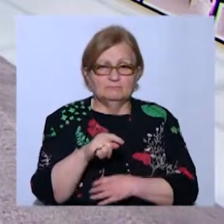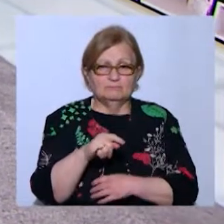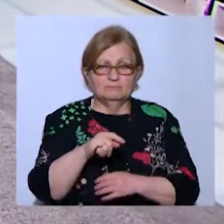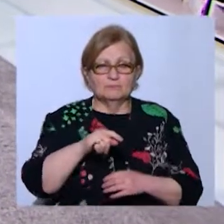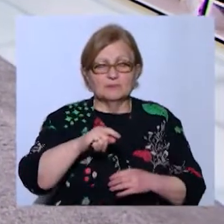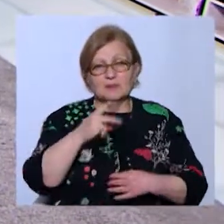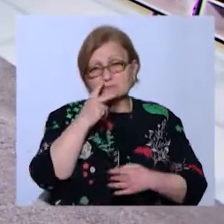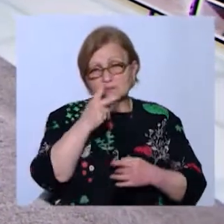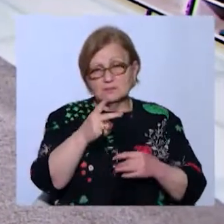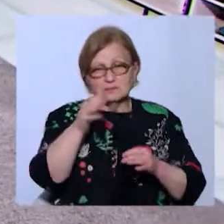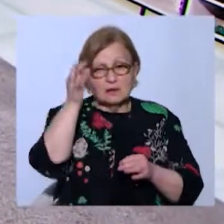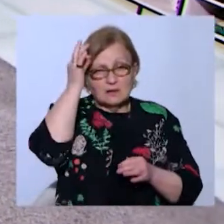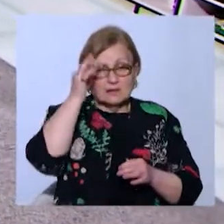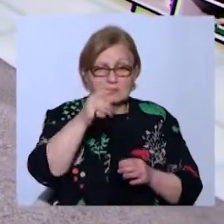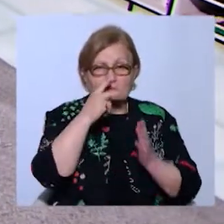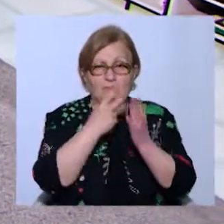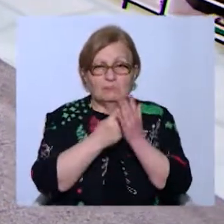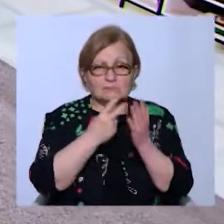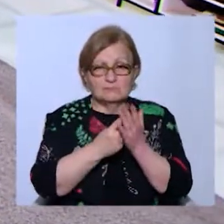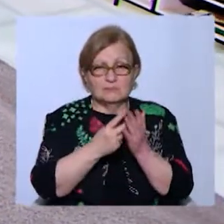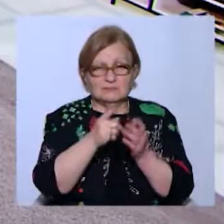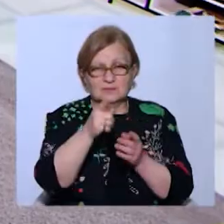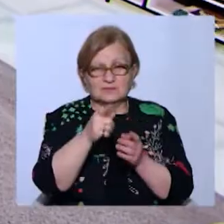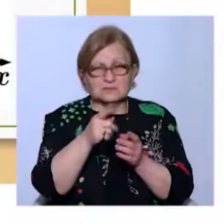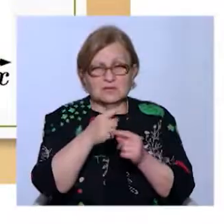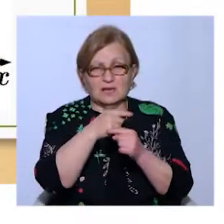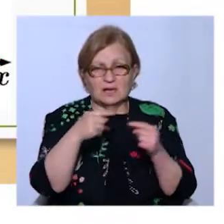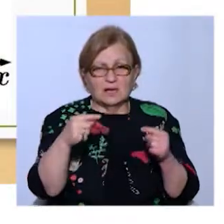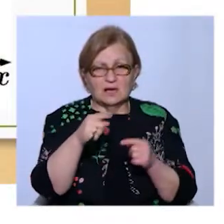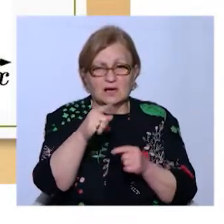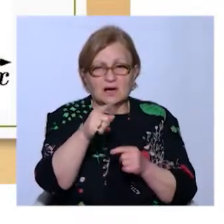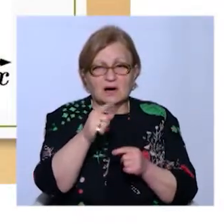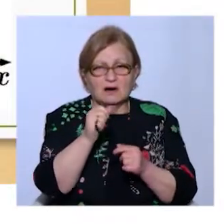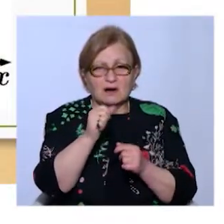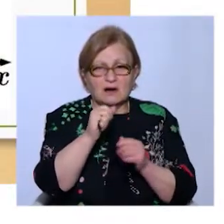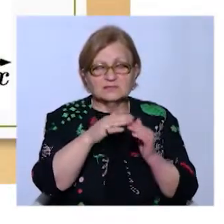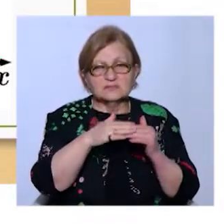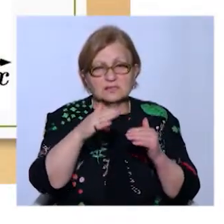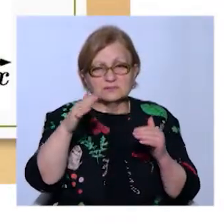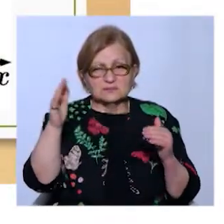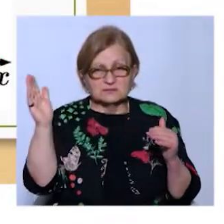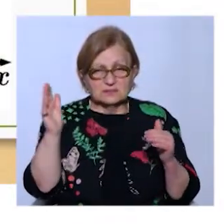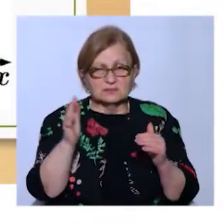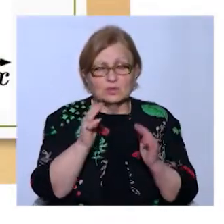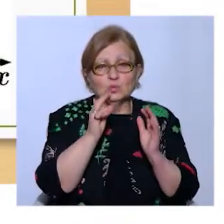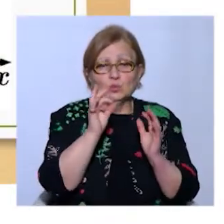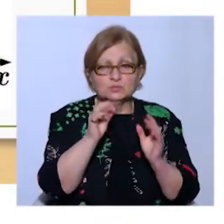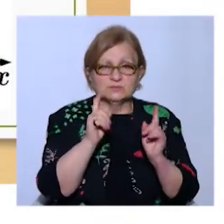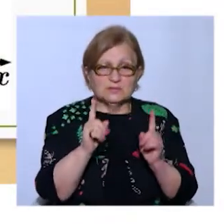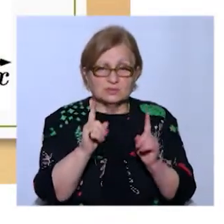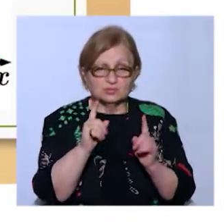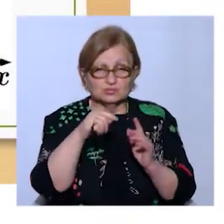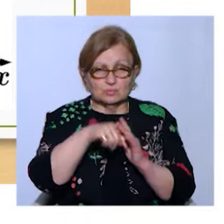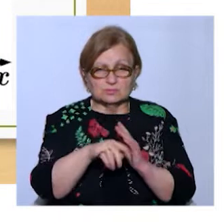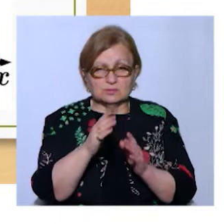შეგახსენებთ მაჩვენებლიანი ფუნქცია, რომ აი ესეთნაირად გამოიყურება, 1-ზე მეტი 100-თვის იგი არის რდადი, ხოლო 0-სა და 1-ში ორის ყოფი